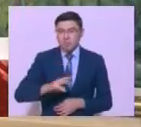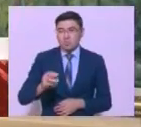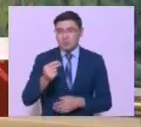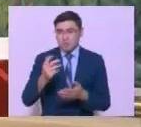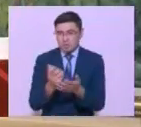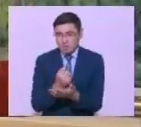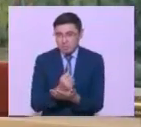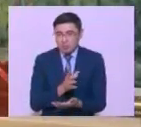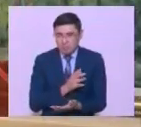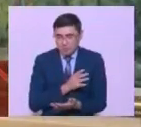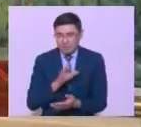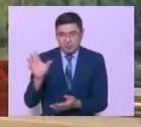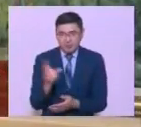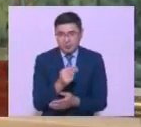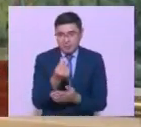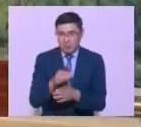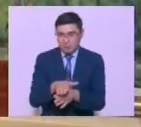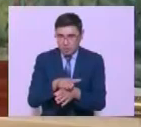нәтижесінде бүгін